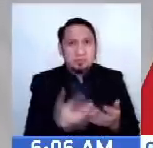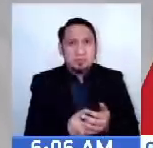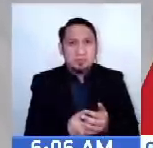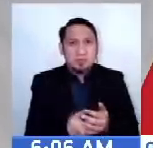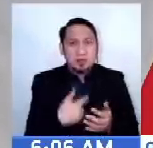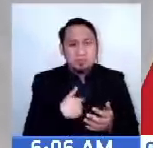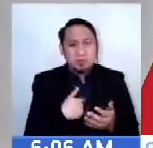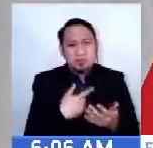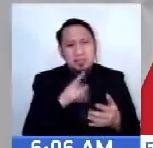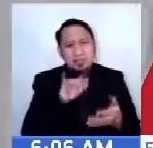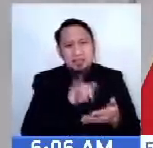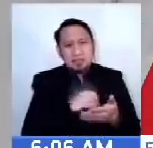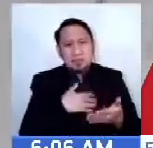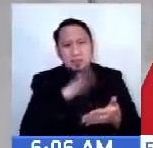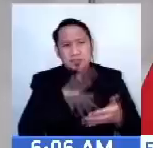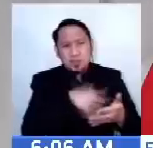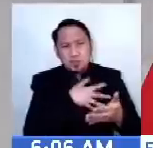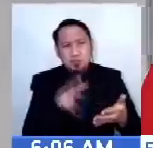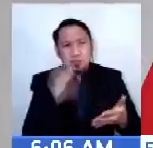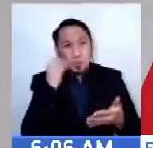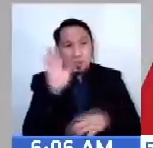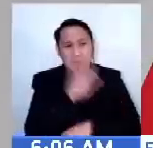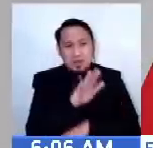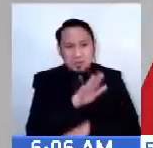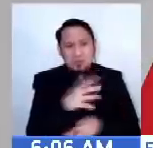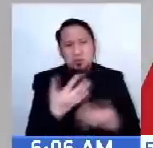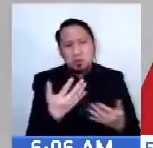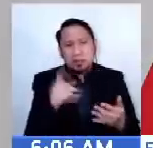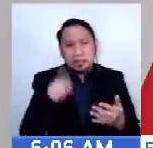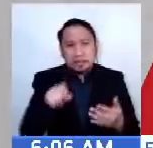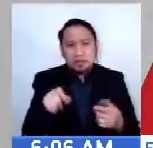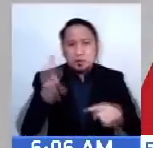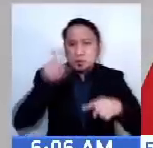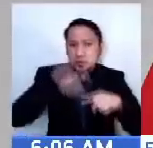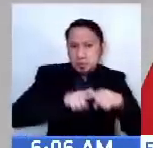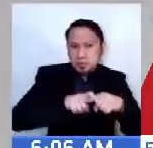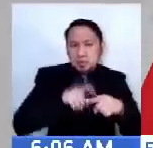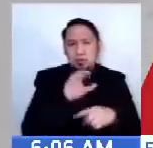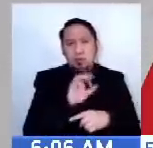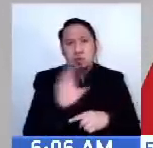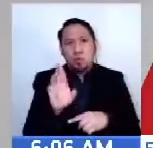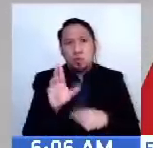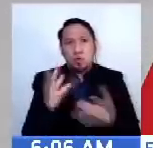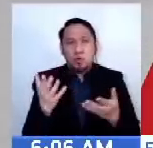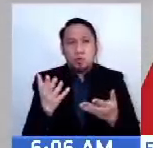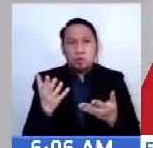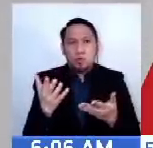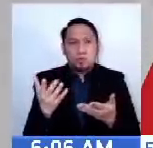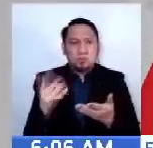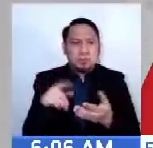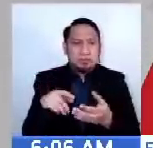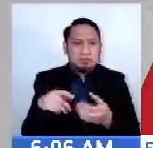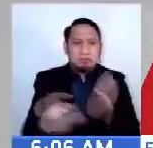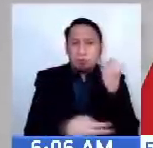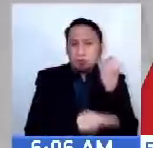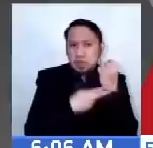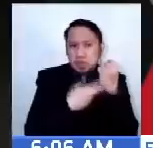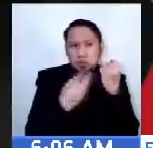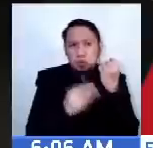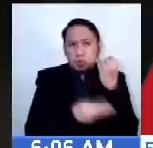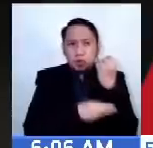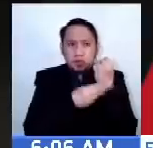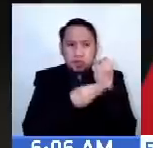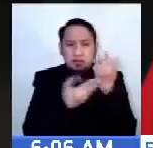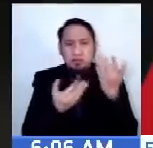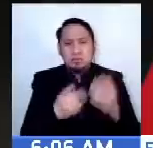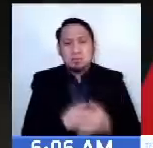ako, kailangan kong like mag-rent or mag-check-in sa kung saan place para makapag-adjust ng time.